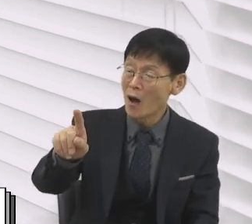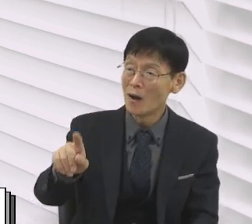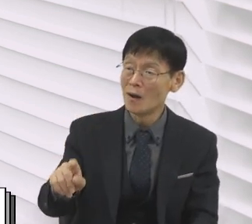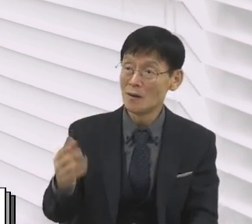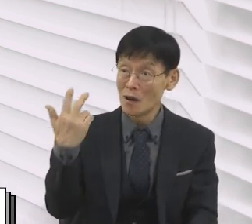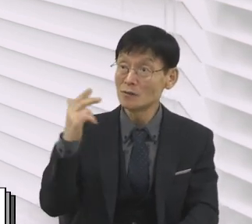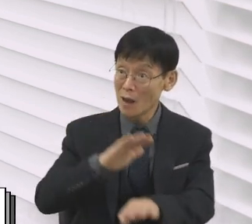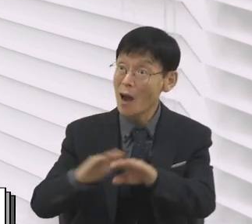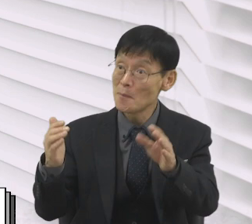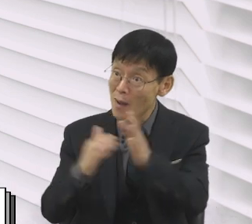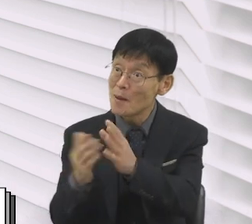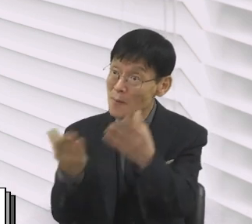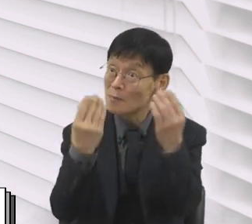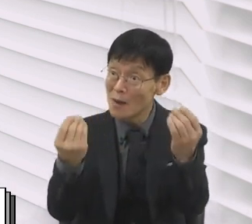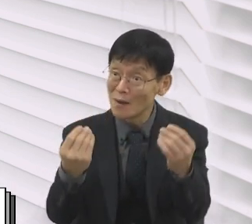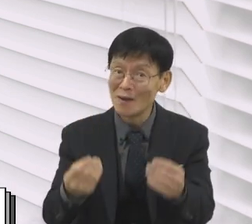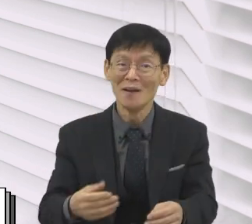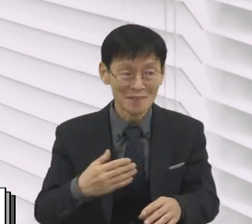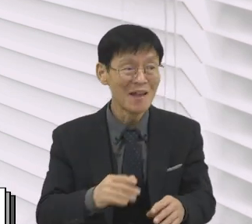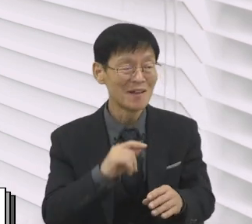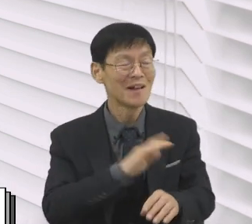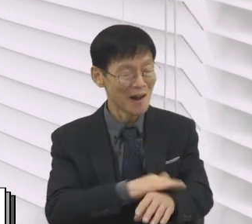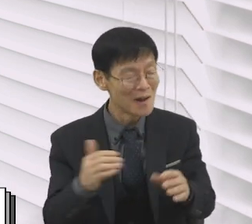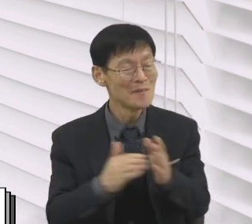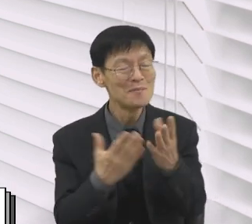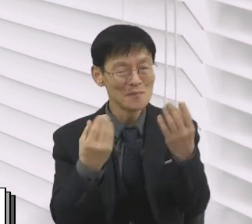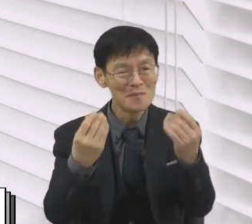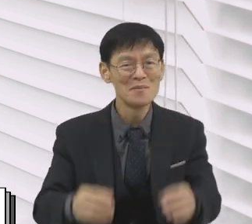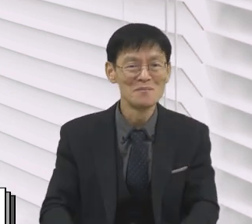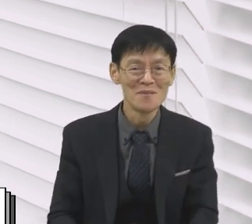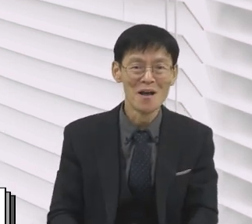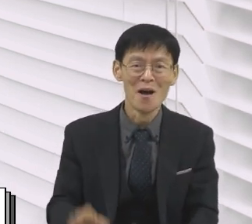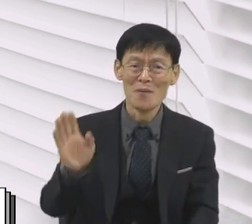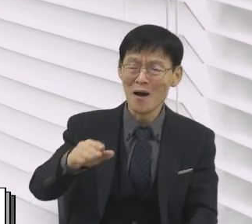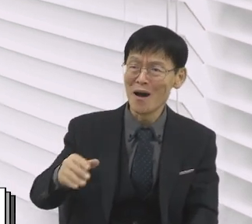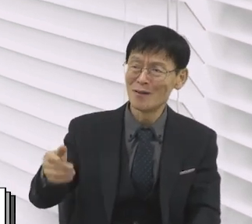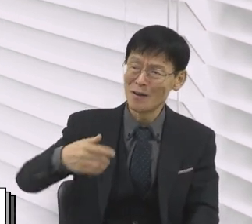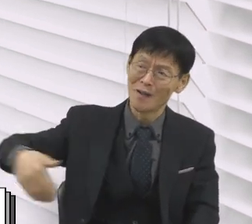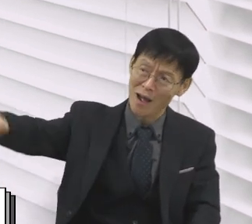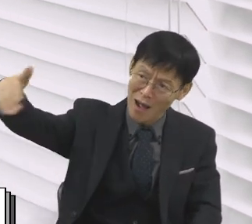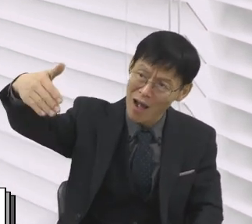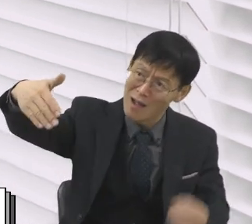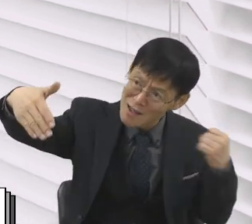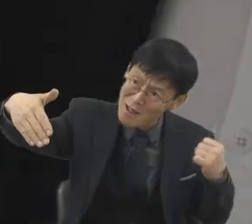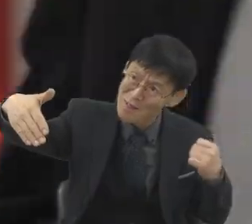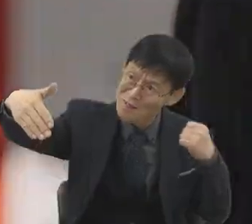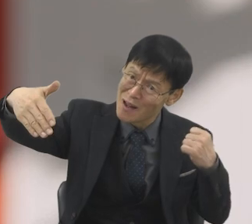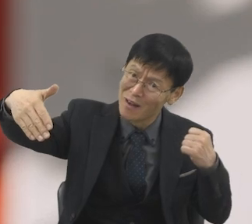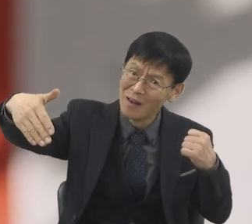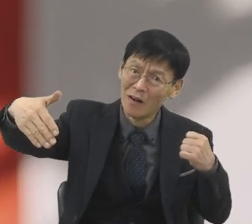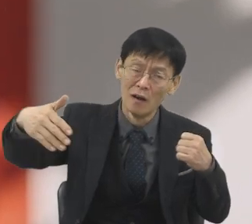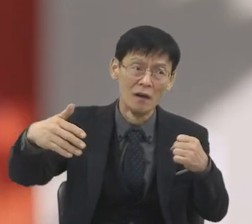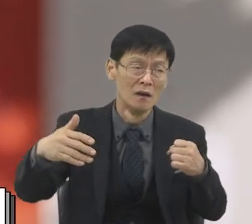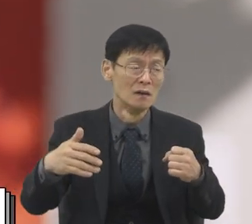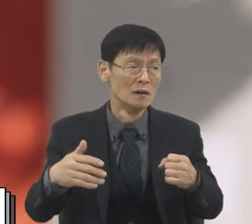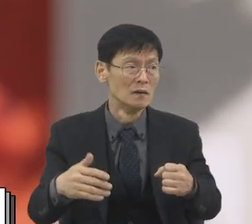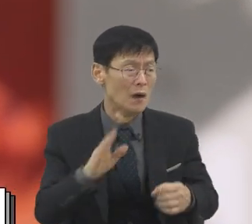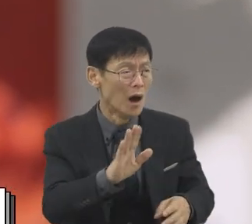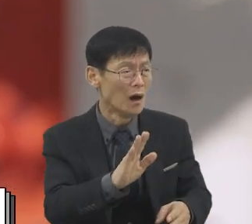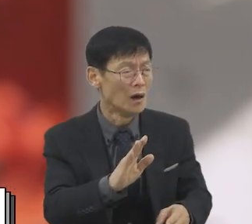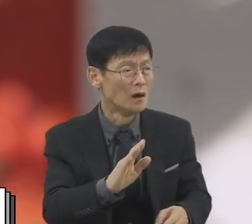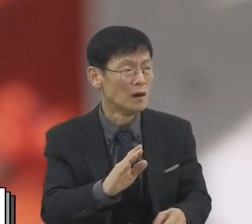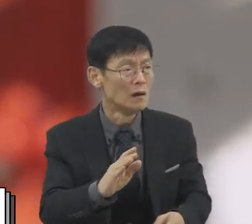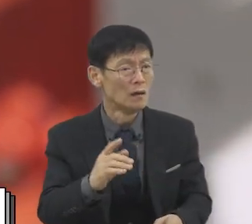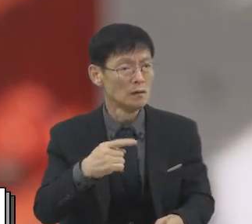지씨, 주말 잘 보냈어? 네, 팀장님. 잘 보냈습니다. 이번 한 주도 파이팅 하자고.